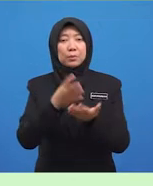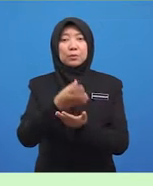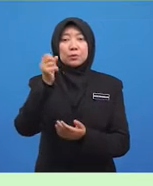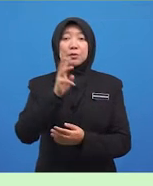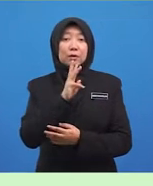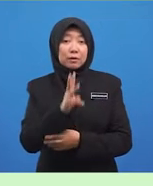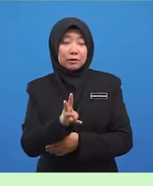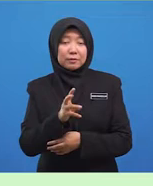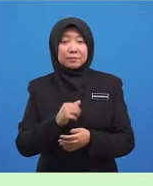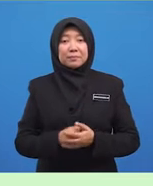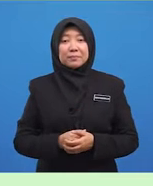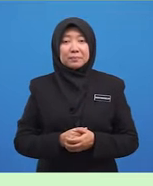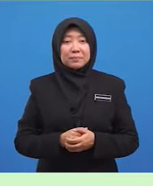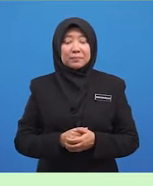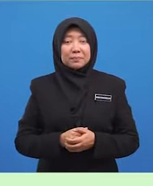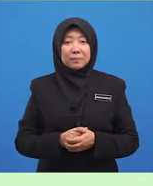dan botol air.